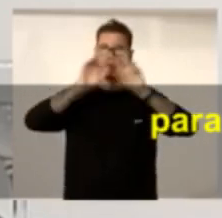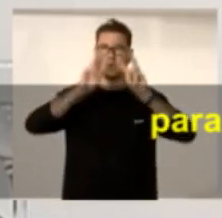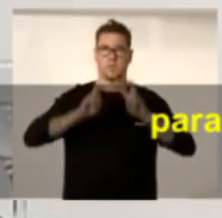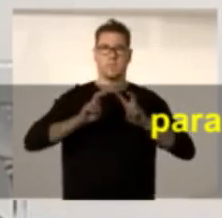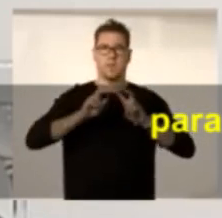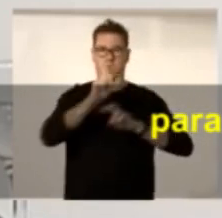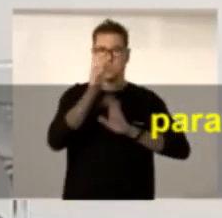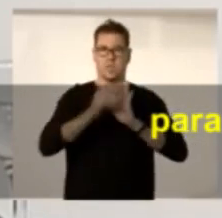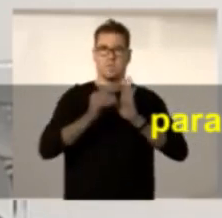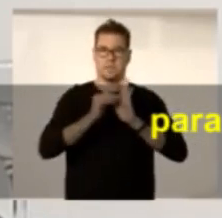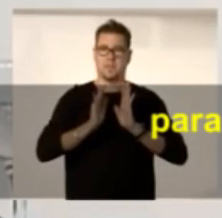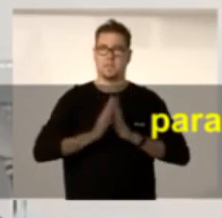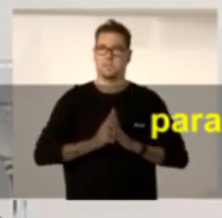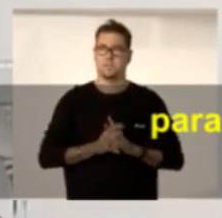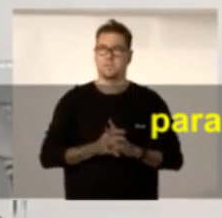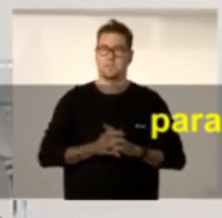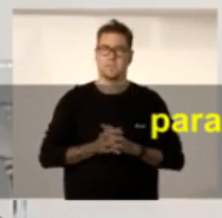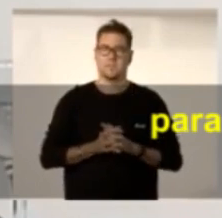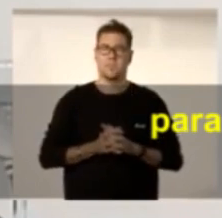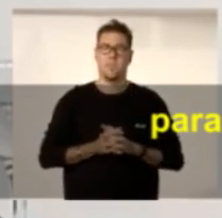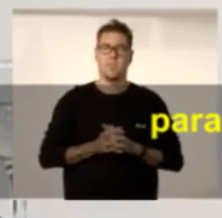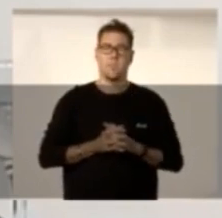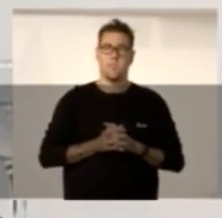la Comunitat Valenciana, val?